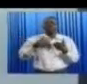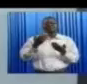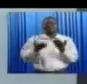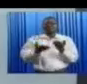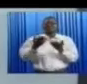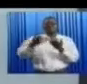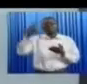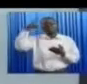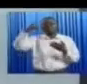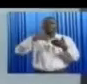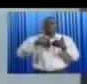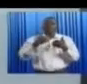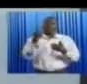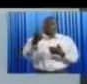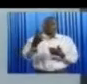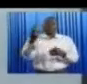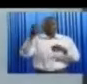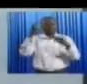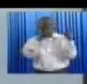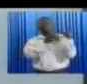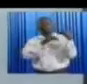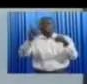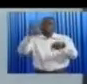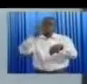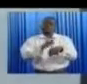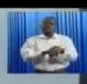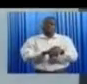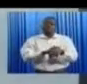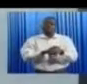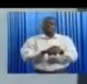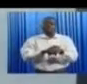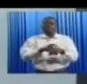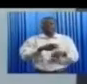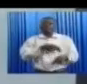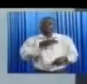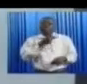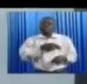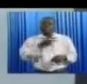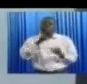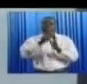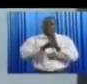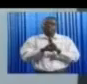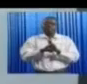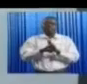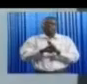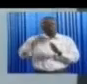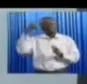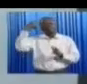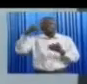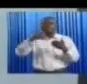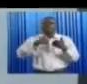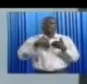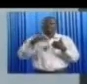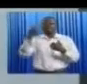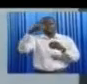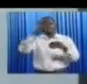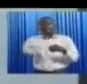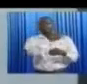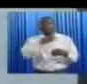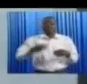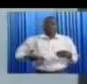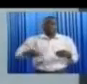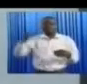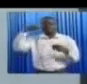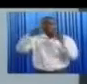nos deux populations depuis des temps. Heureusement, la sœur qui est arrivée à la tête de la région a